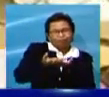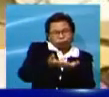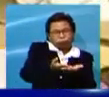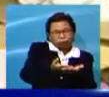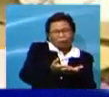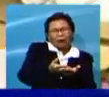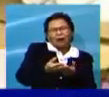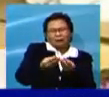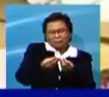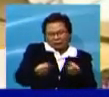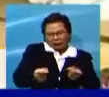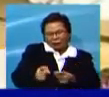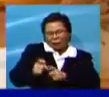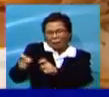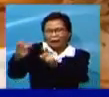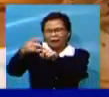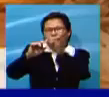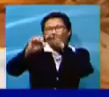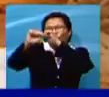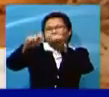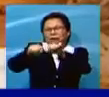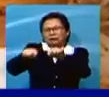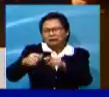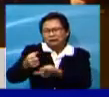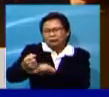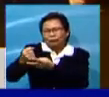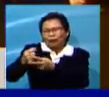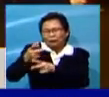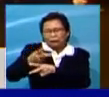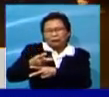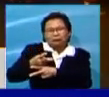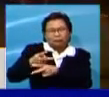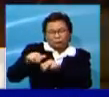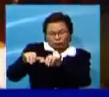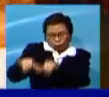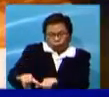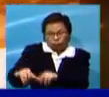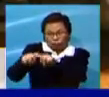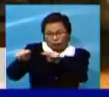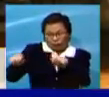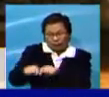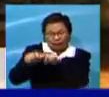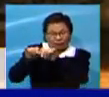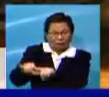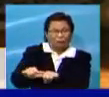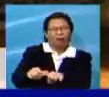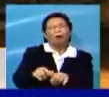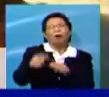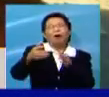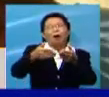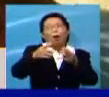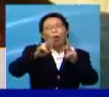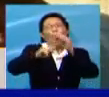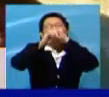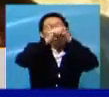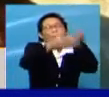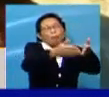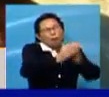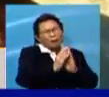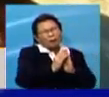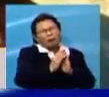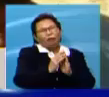orang asli sebagai rizab penempatan mereka. Datuk Muhammad Amar turut menyifatkan tuntutan orang asli mengenai tanah rizab